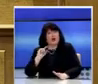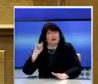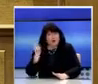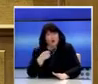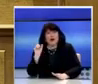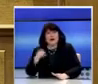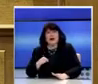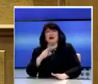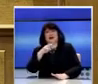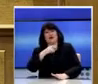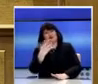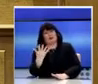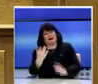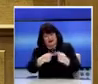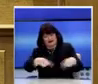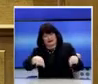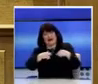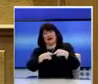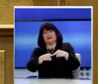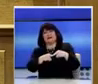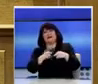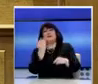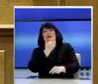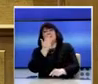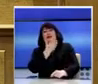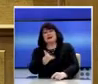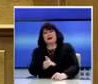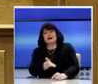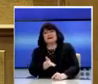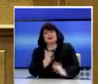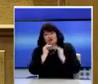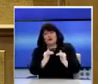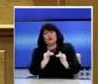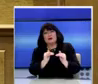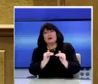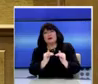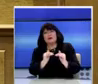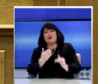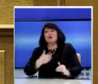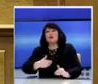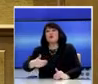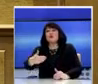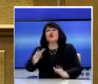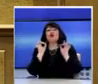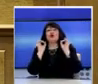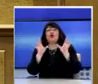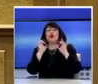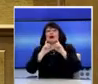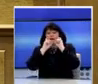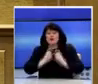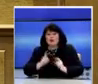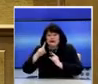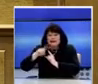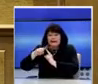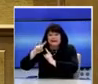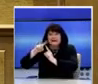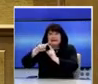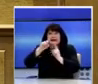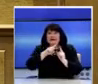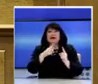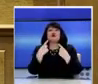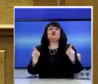Άνοιξαν με τάξεις 25 και μαθητών, όπως έκλεισαν, χωρίς πρόβλεψη για μαζικά δωρεάν υποχρεωτικά τεστ σε όλους